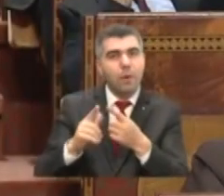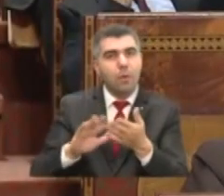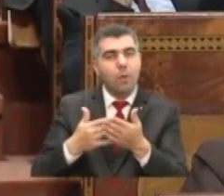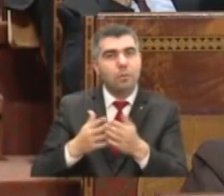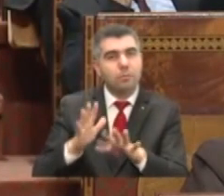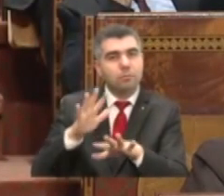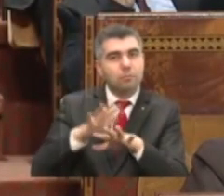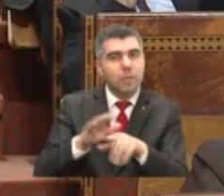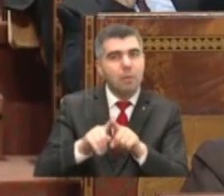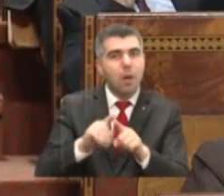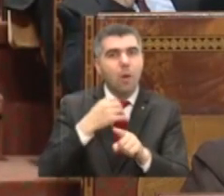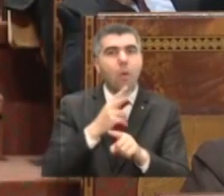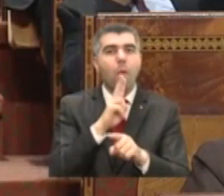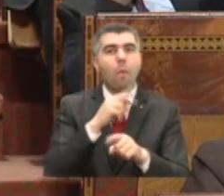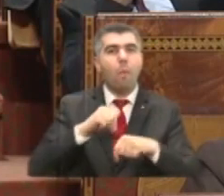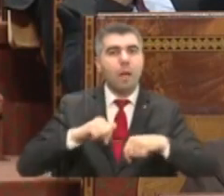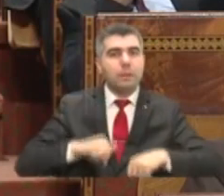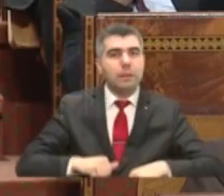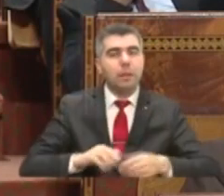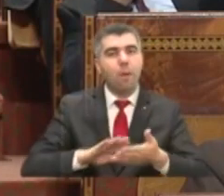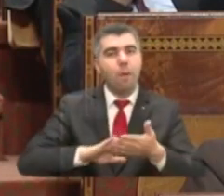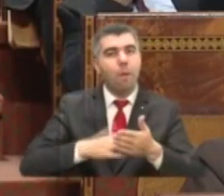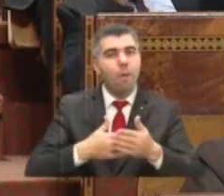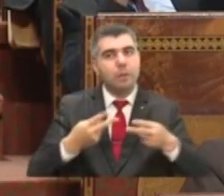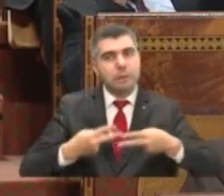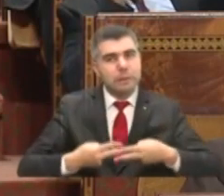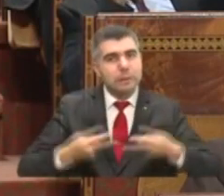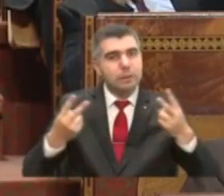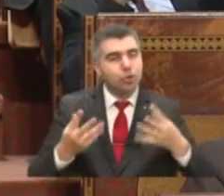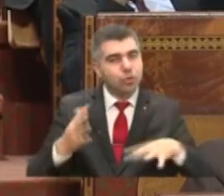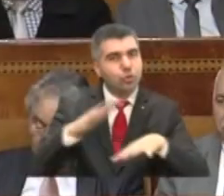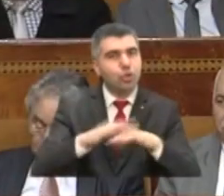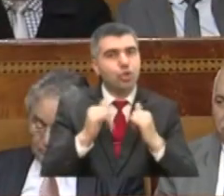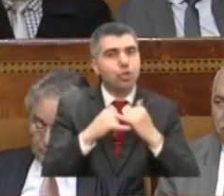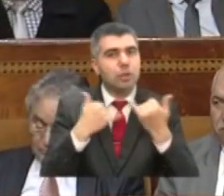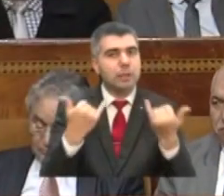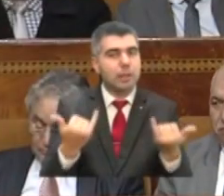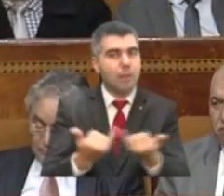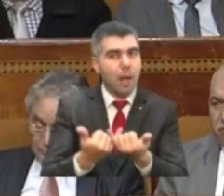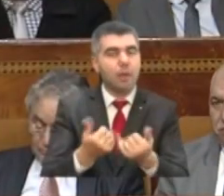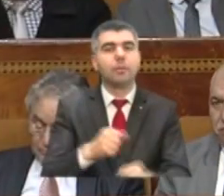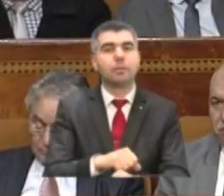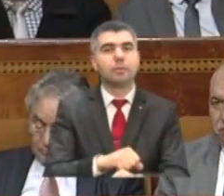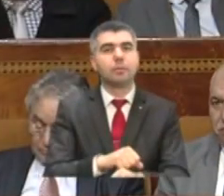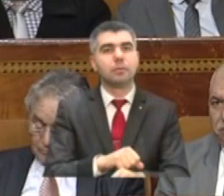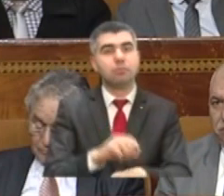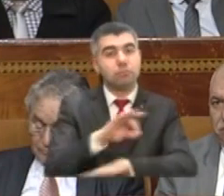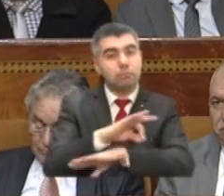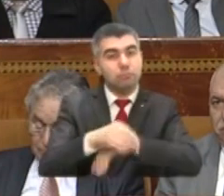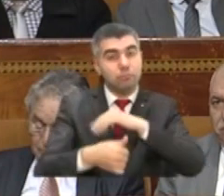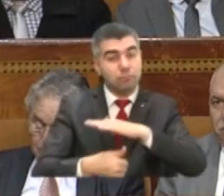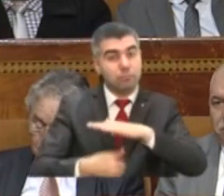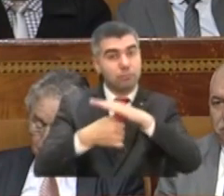الوزارية لقيادة إصلاح وحكمة منظومة الحماية الاجتماعية، وهي اللجنة التي أحدثت منذ فترة